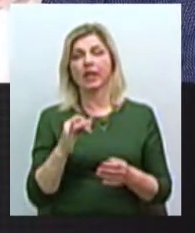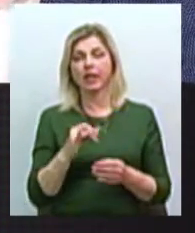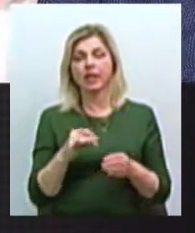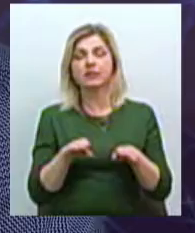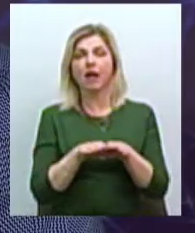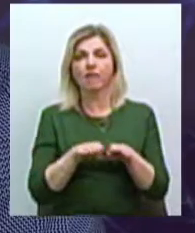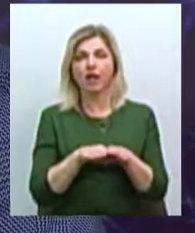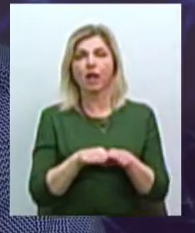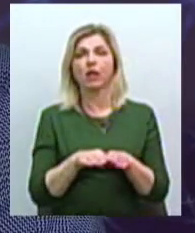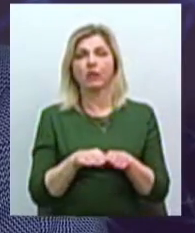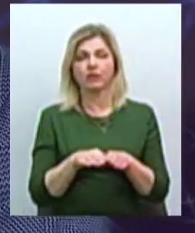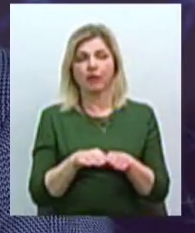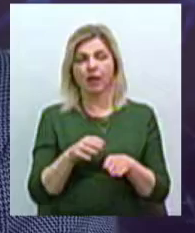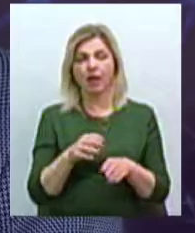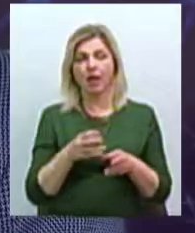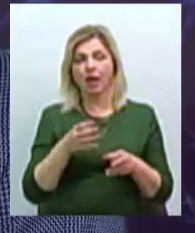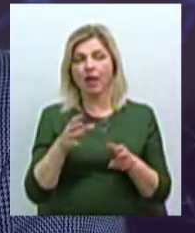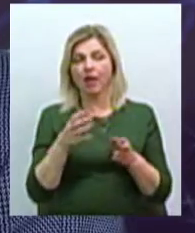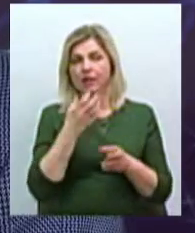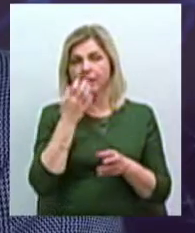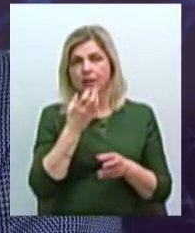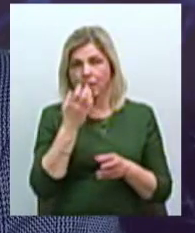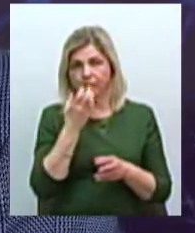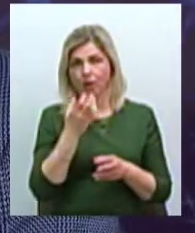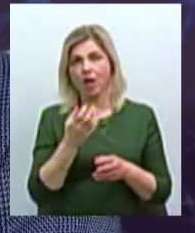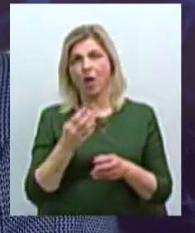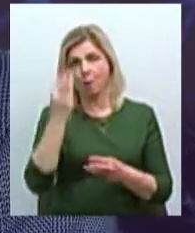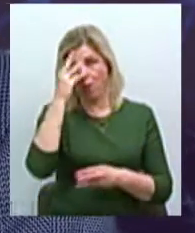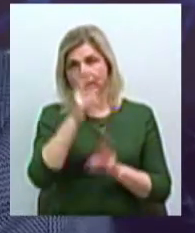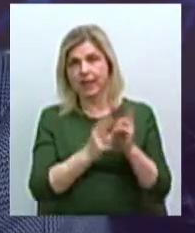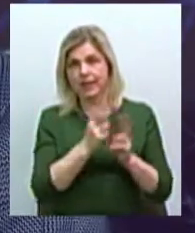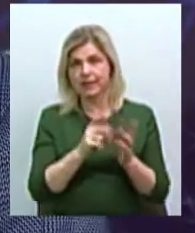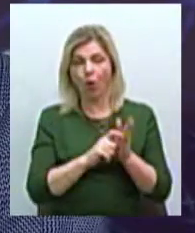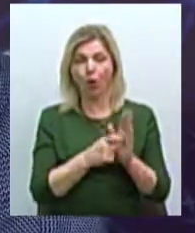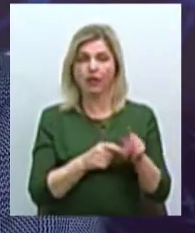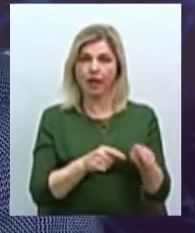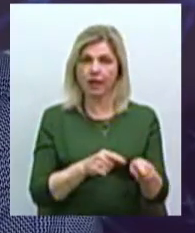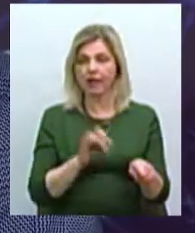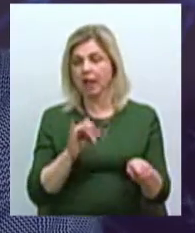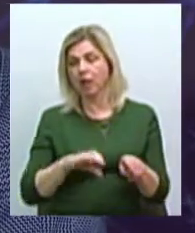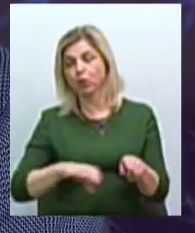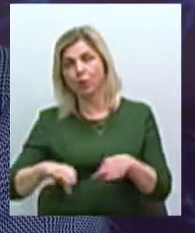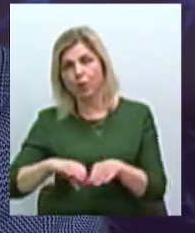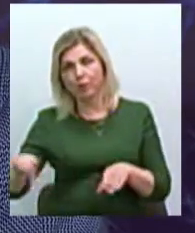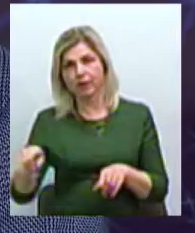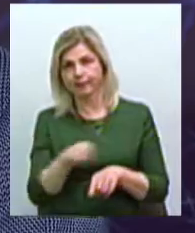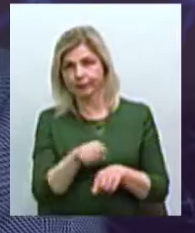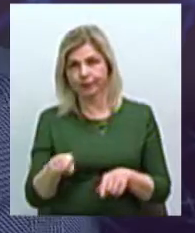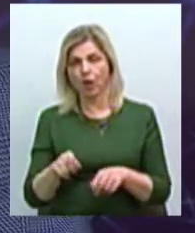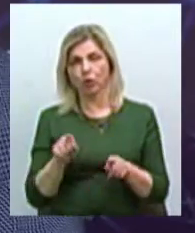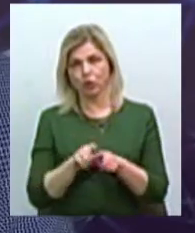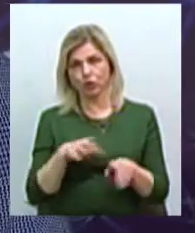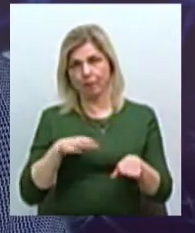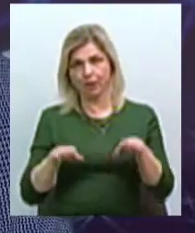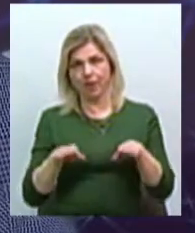темпы термомодернизации и соизмерив темпы модернизации котелен, соблюсти вот этот баланс, при котором мы не